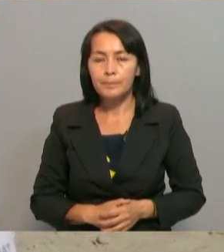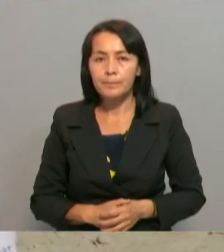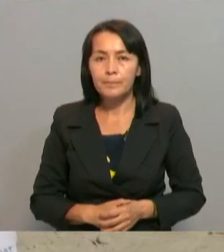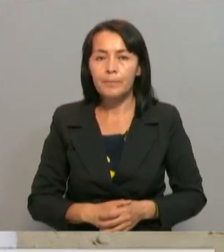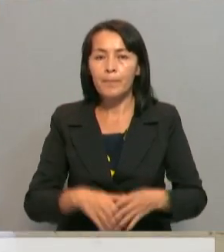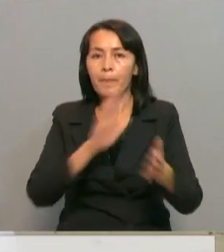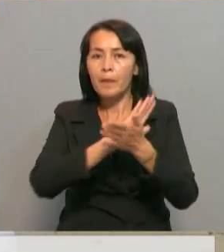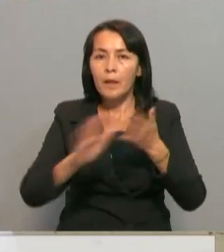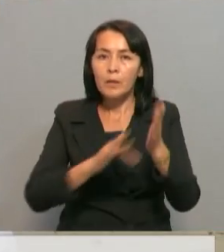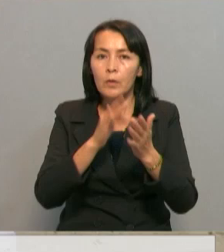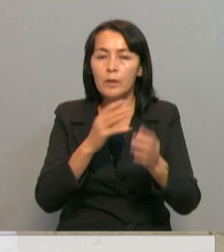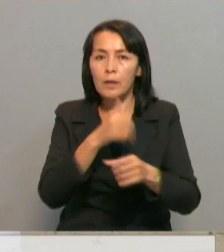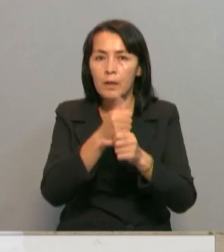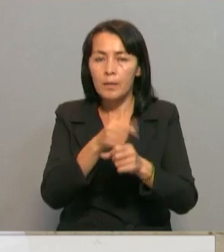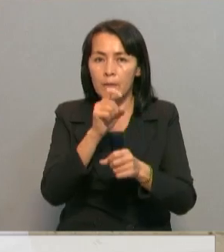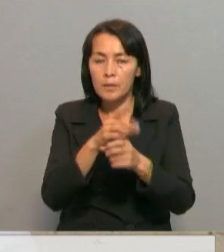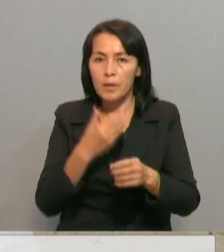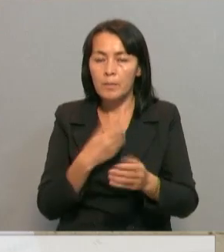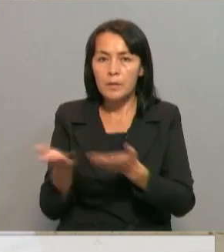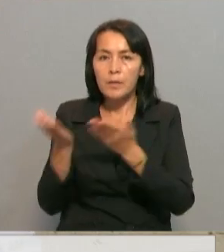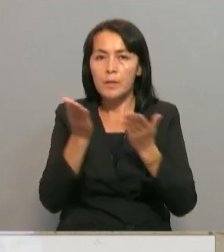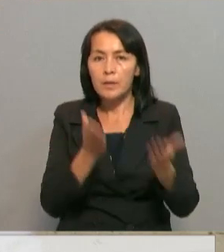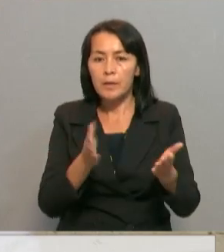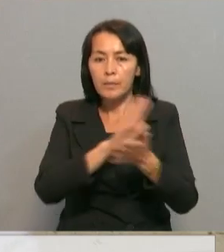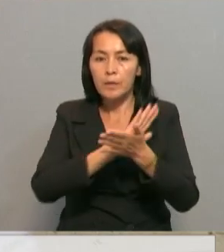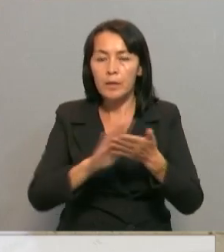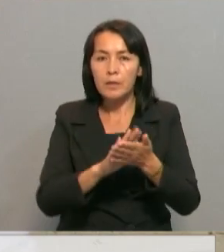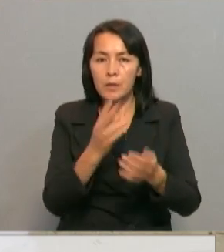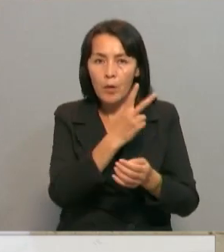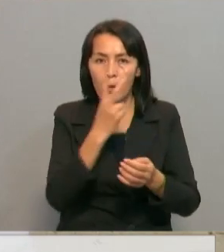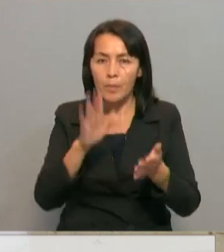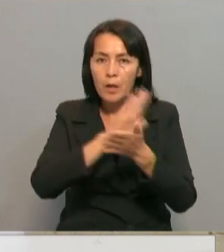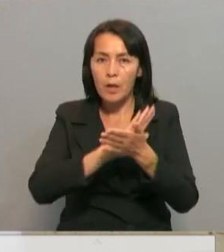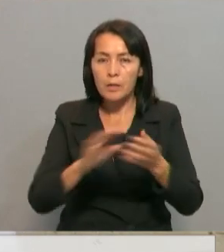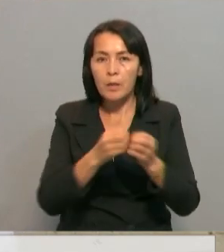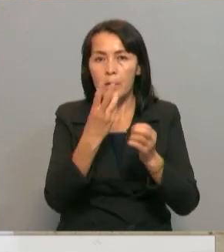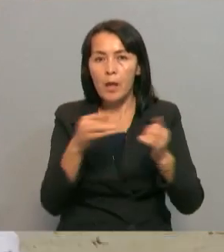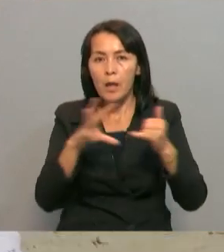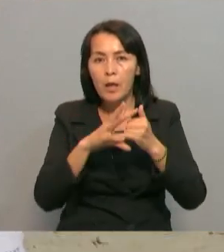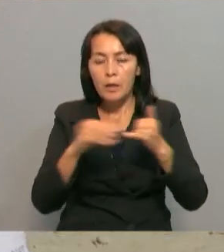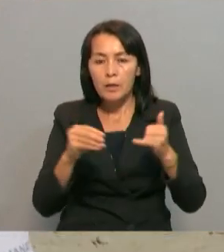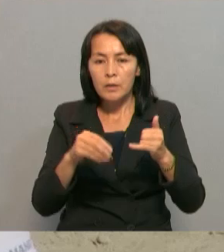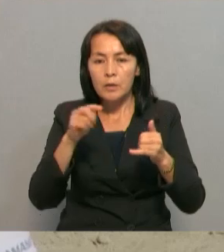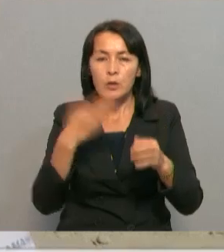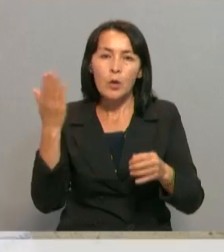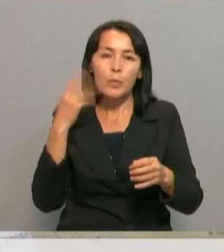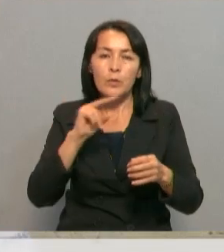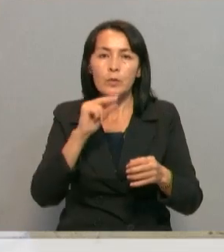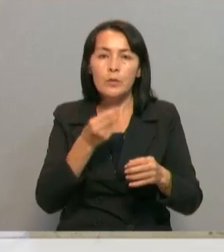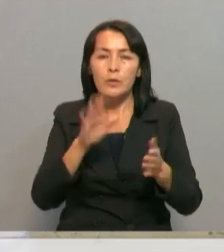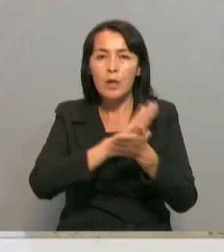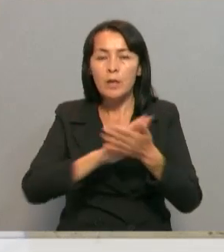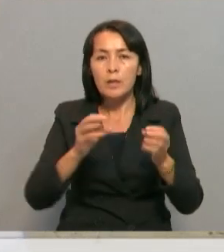частота города наша главная задача мы собрали всё здесь как вы можете видеть мы очистили 15 гектаров земли в прошлый четверг